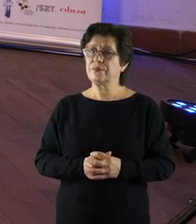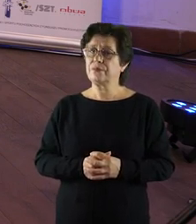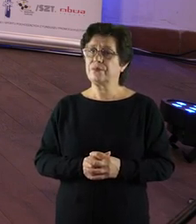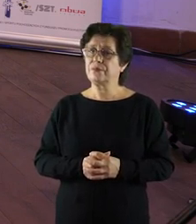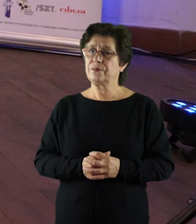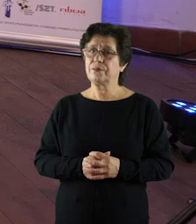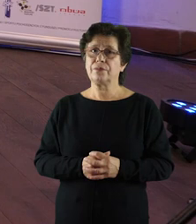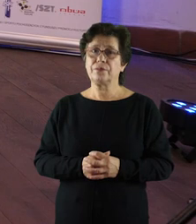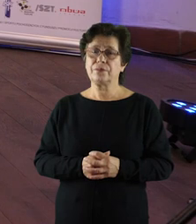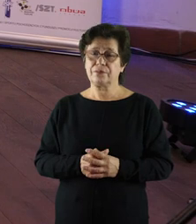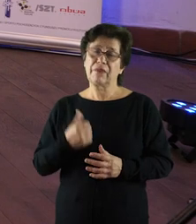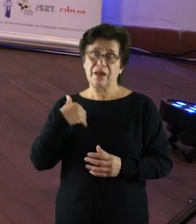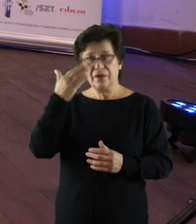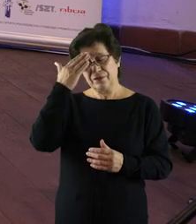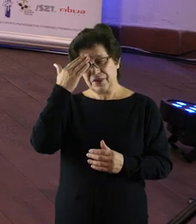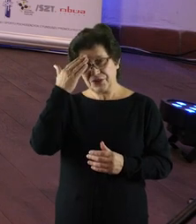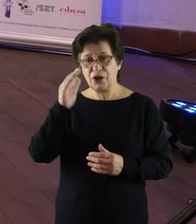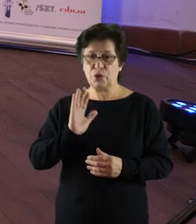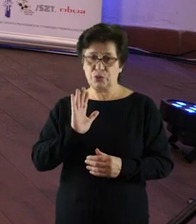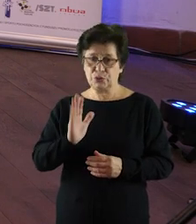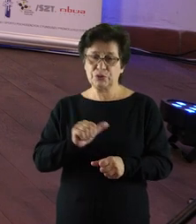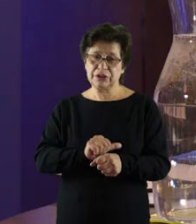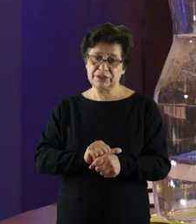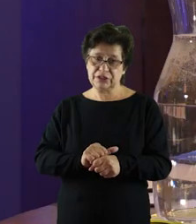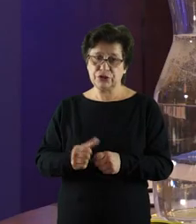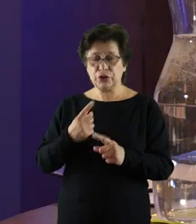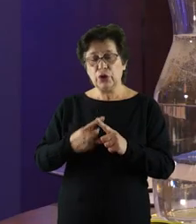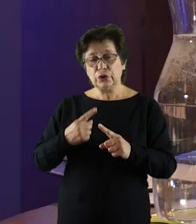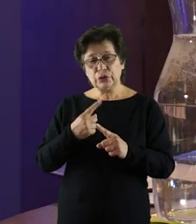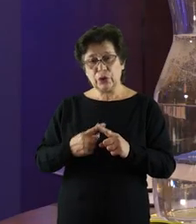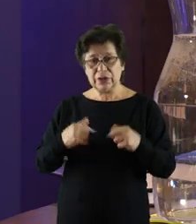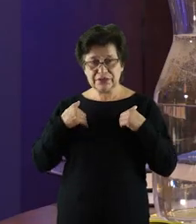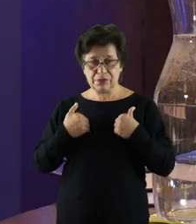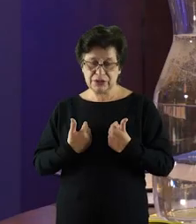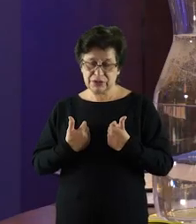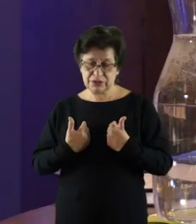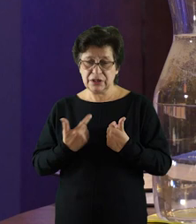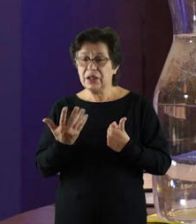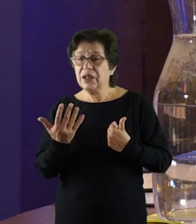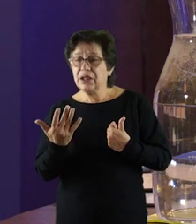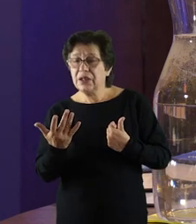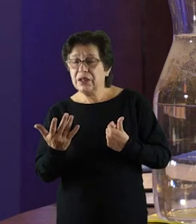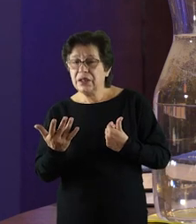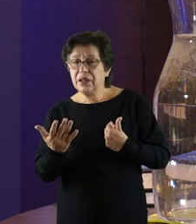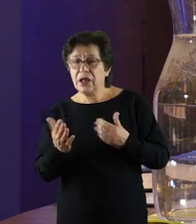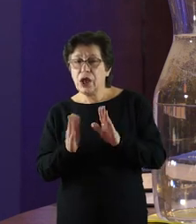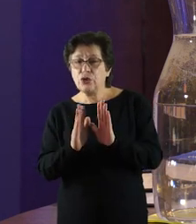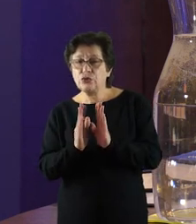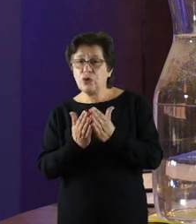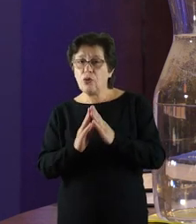Wiem, że już jesteście bardzo zmęczeni. Macie oczywiście prawo, ale jeszcze widzę rękę. Ile pani książek